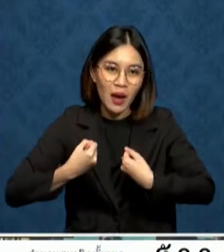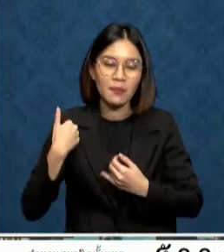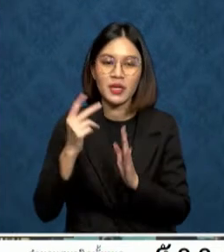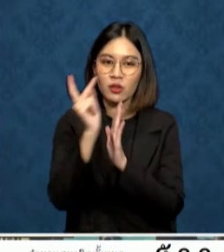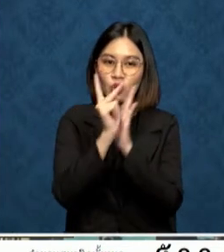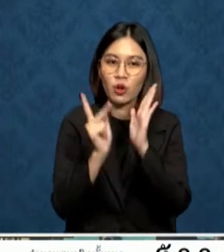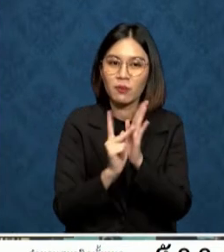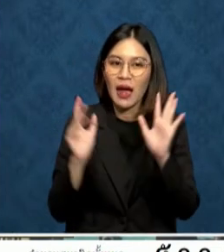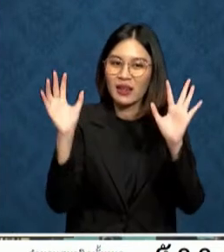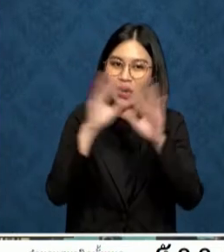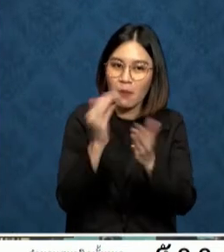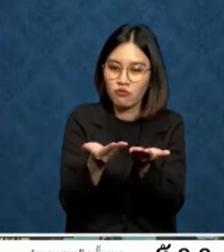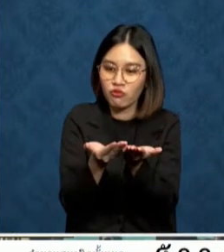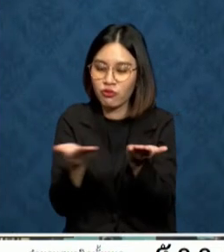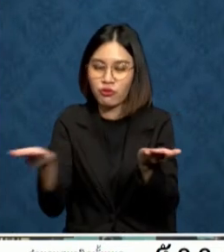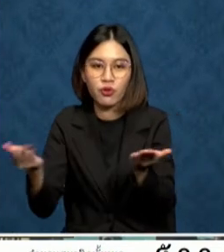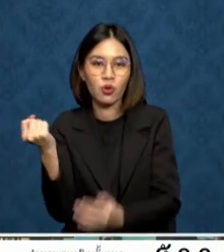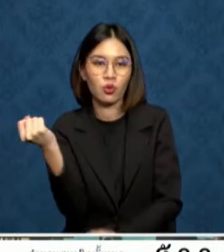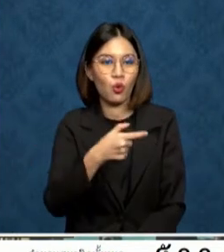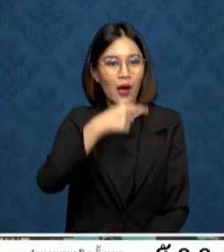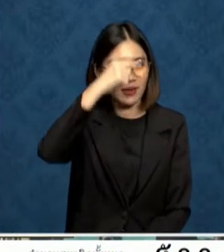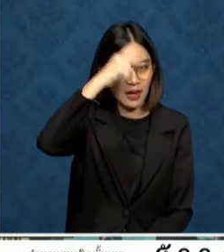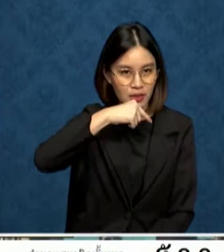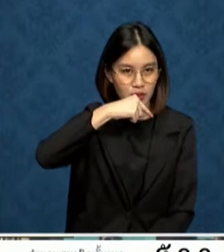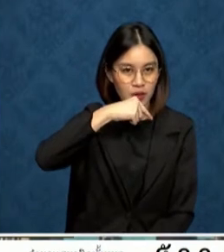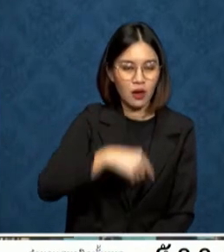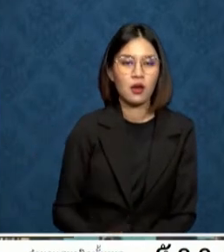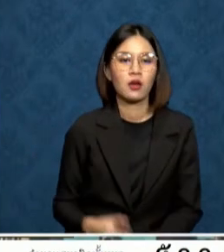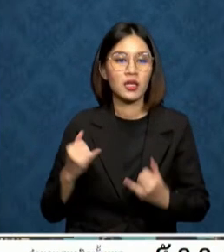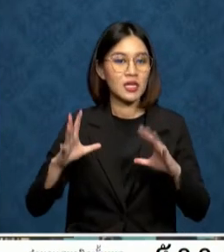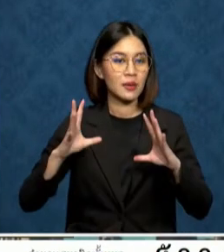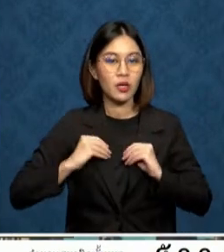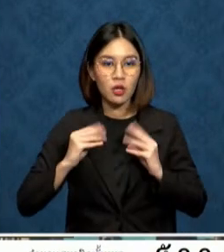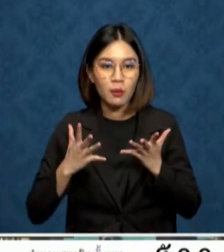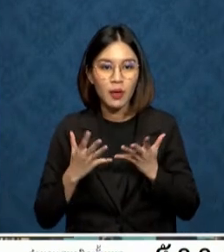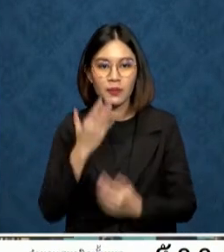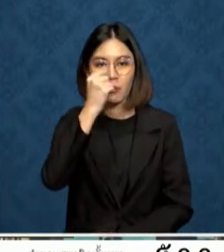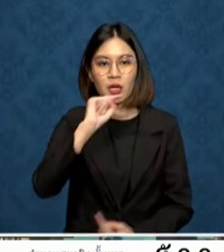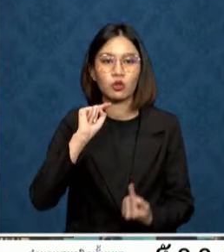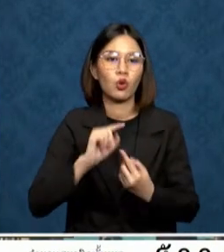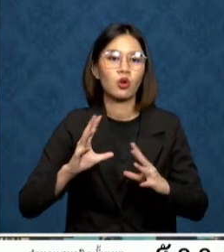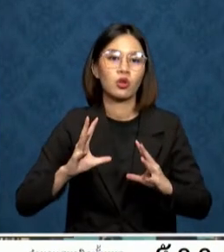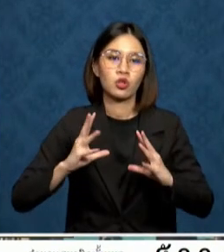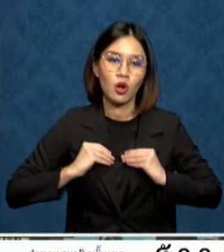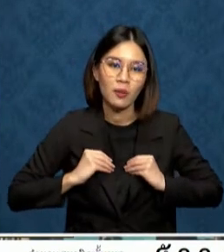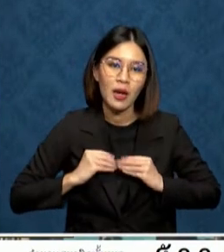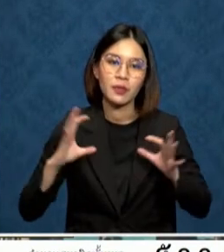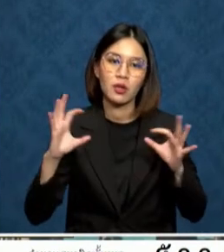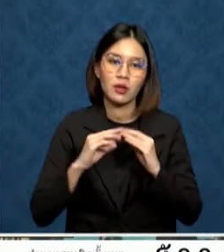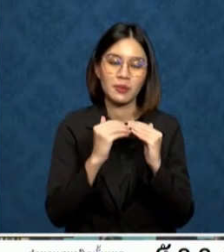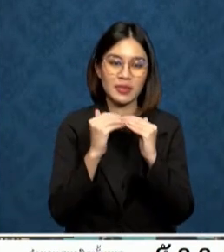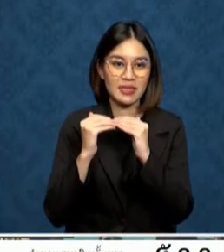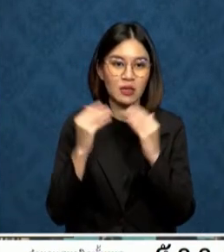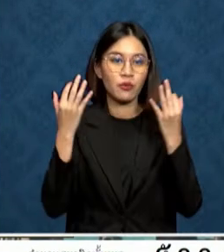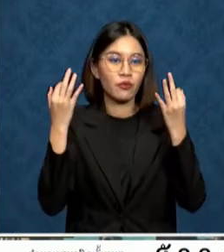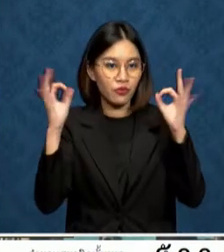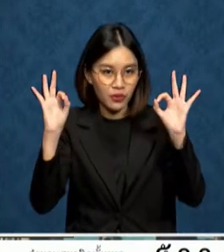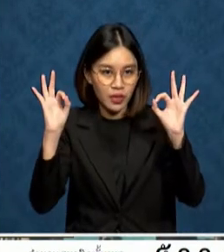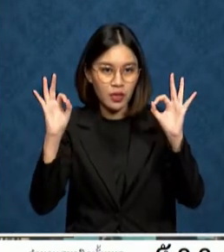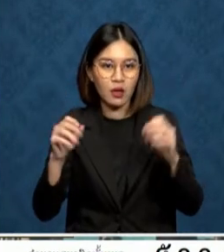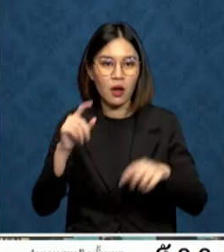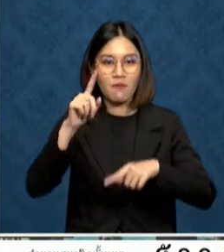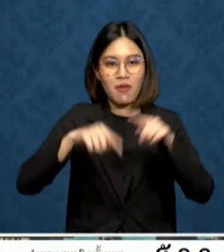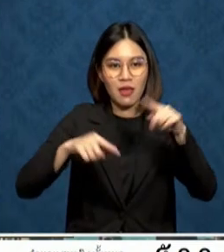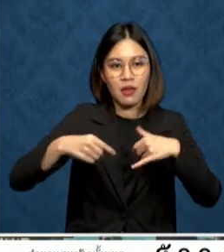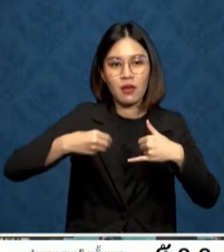หมายลักษณะนี้มากกว่าเราอีกเหตุผลนึงที่เราถูกปฏิเสธก็เป็นเรื่องของการยอมรับด้านสิทธิเสรีภาพความหลาก